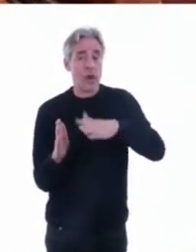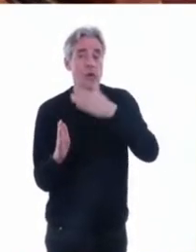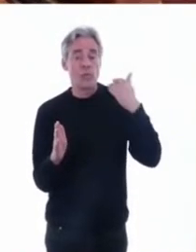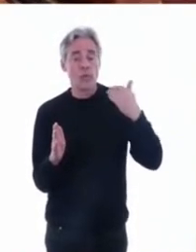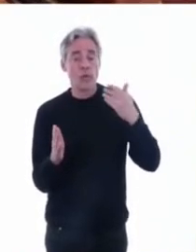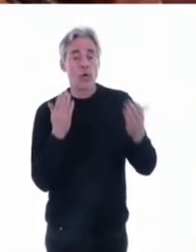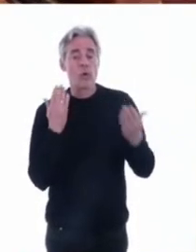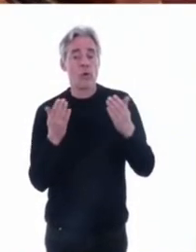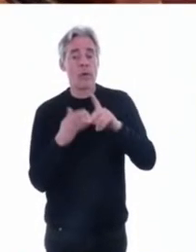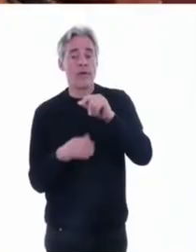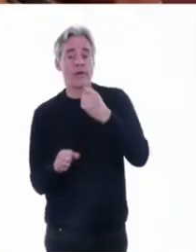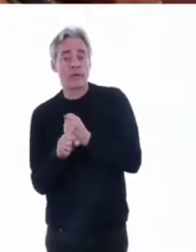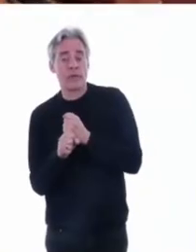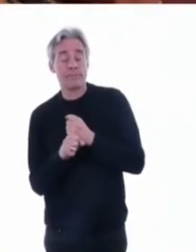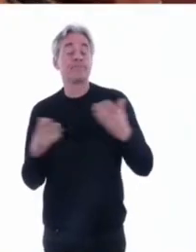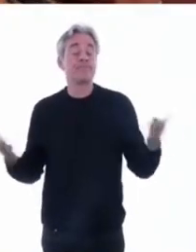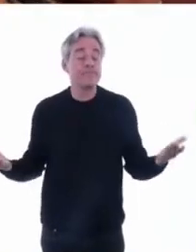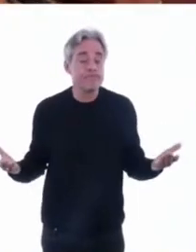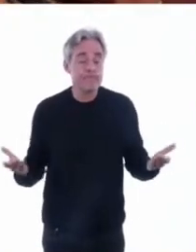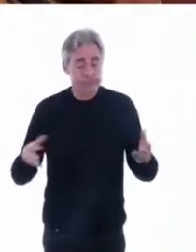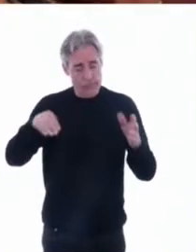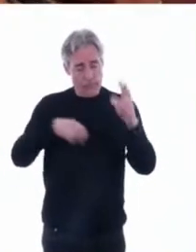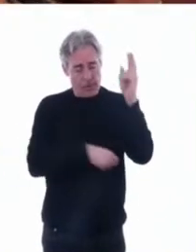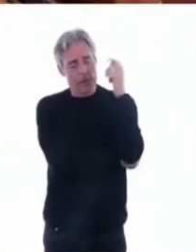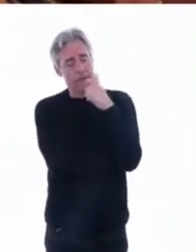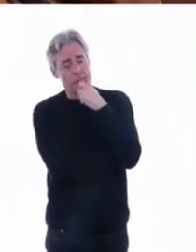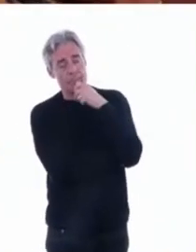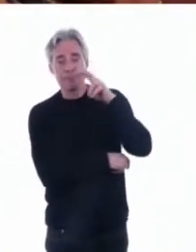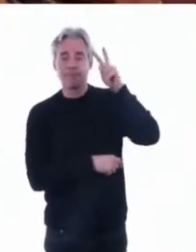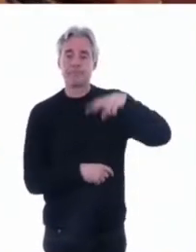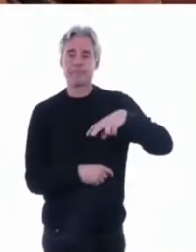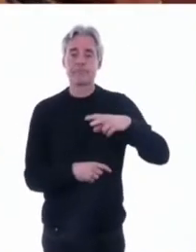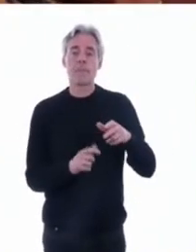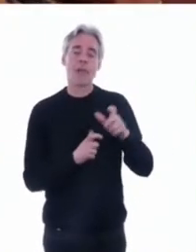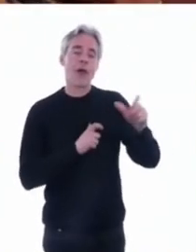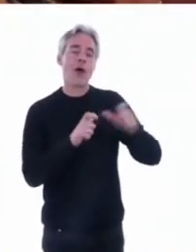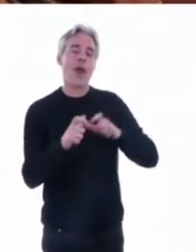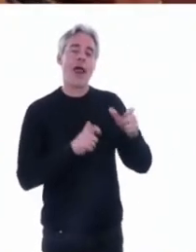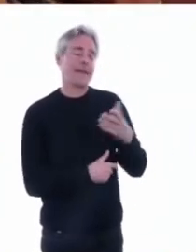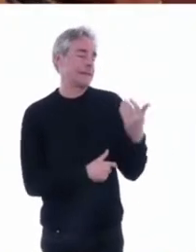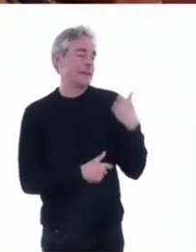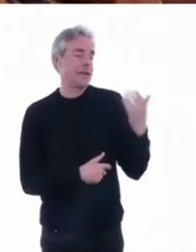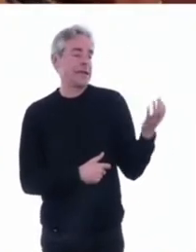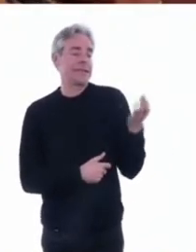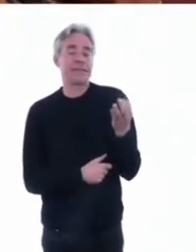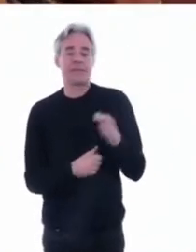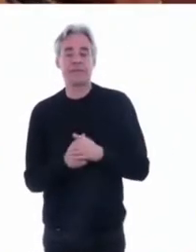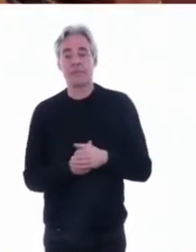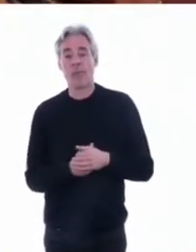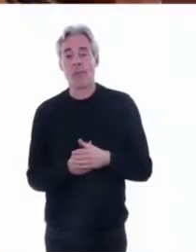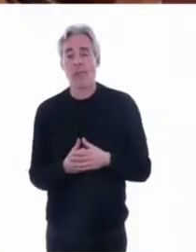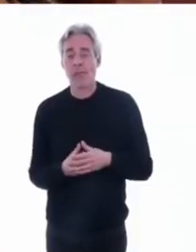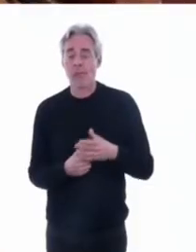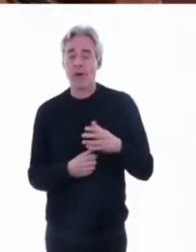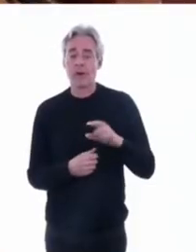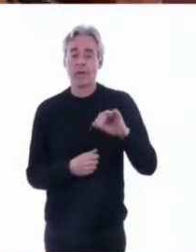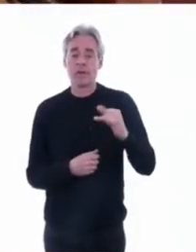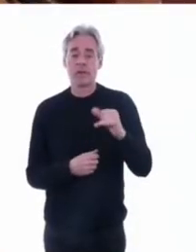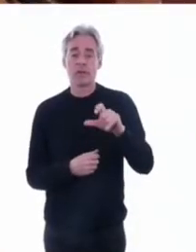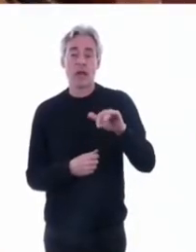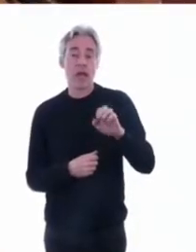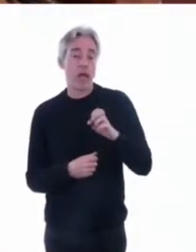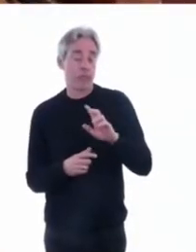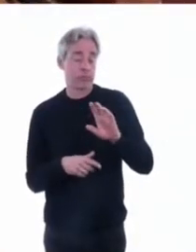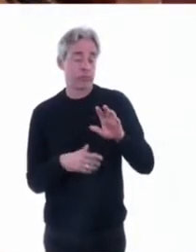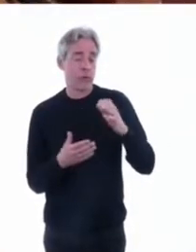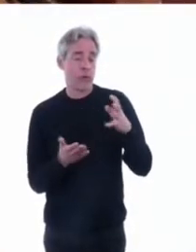ce qui avait été fait pendant 20 ans. Donc, ma collègue l'a dit tout à l'heure excellemment pour la Jalère, vous n'êtes pas allé